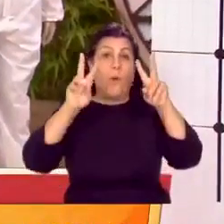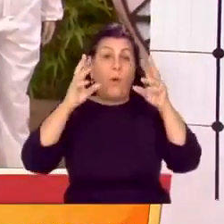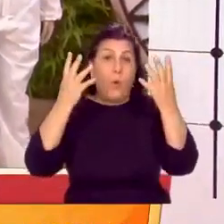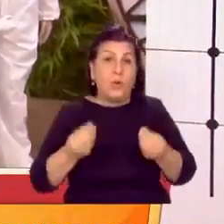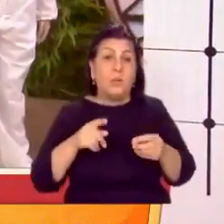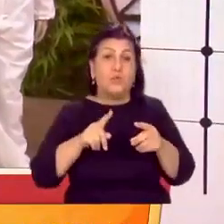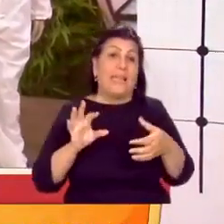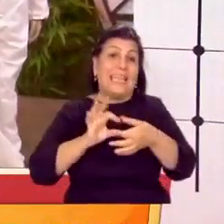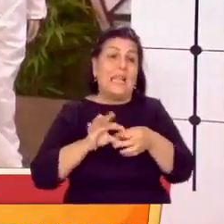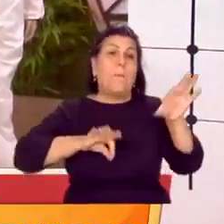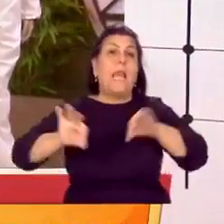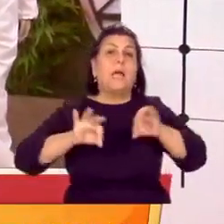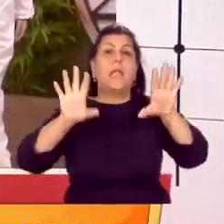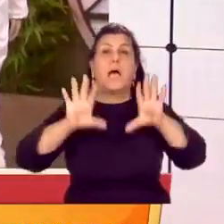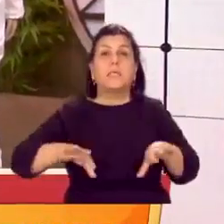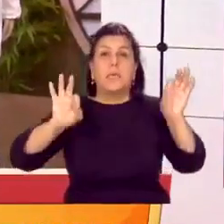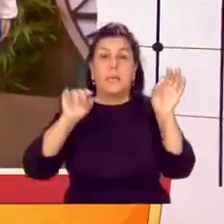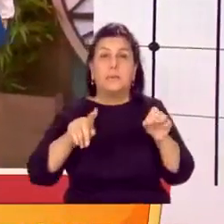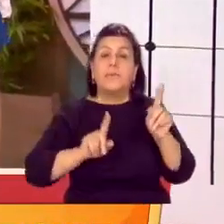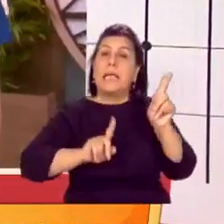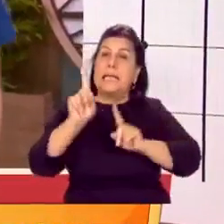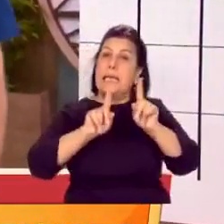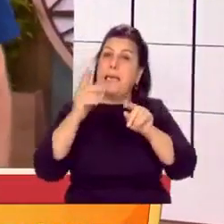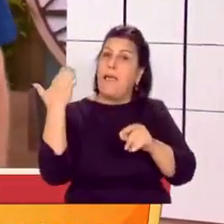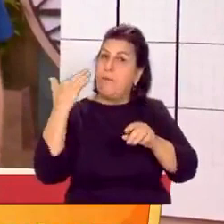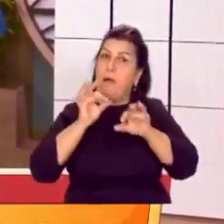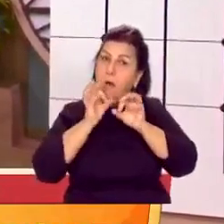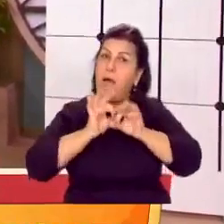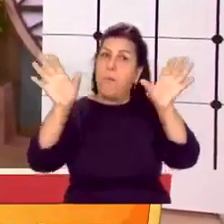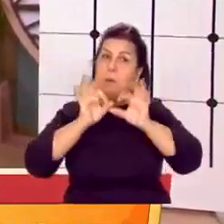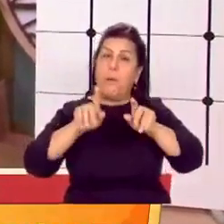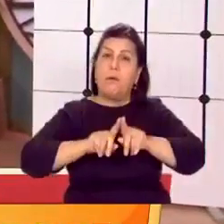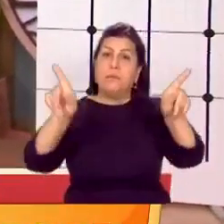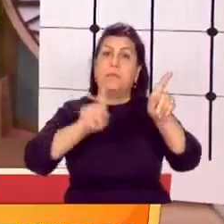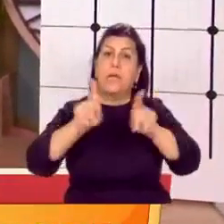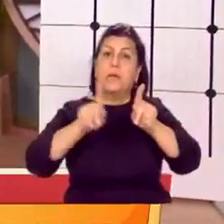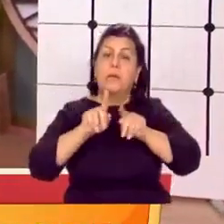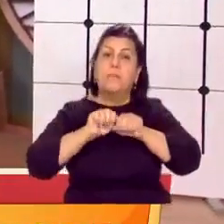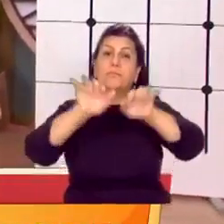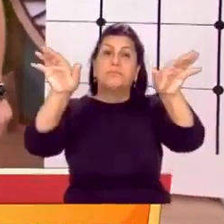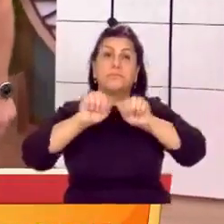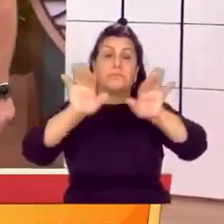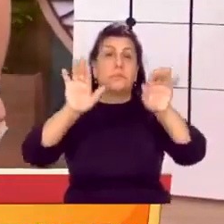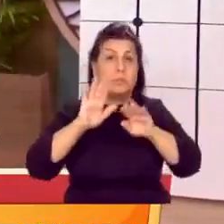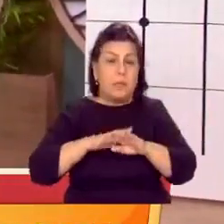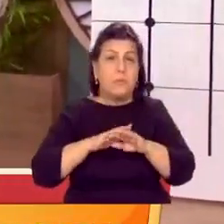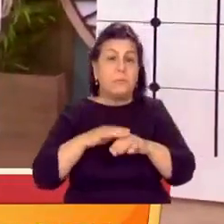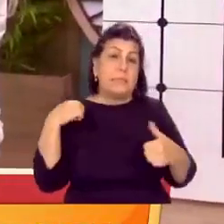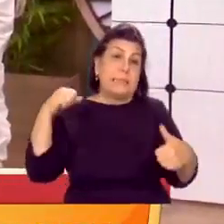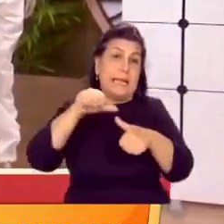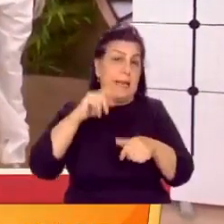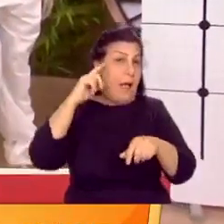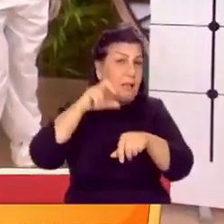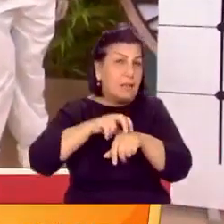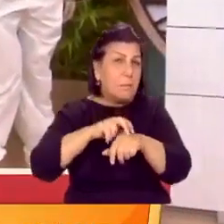bir plan hazırladık ve bu planı da internetten yayınladıktan jama tekrar Bu plan üzerinden gitmekte ve hatırlatmakta fayda